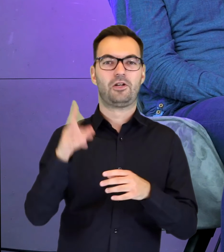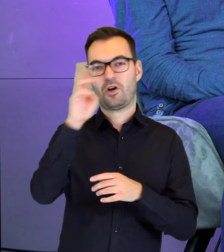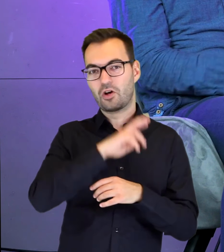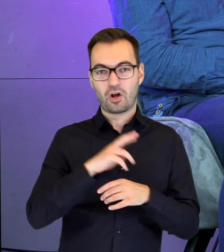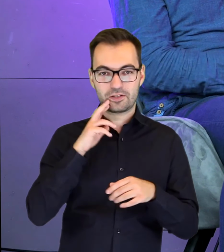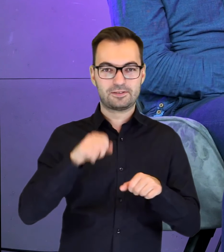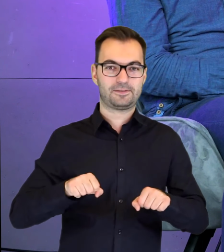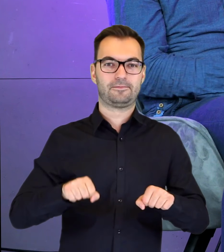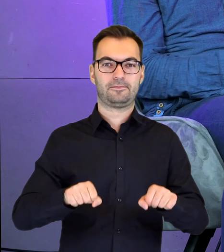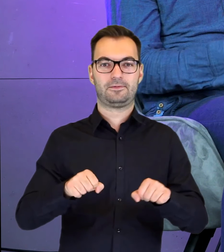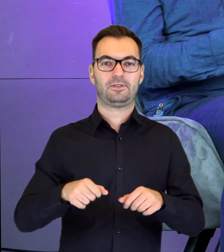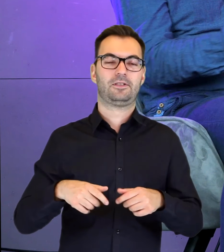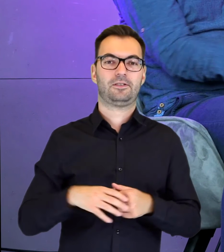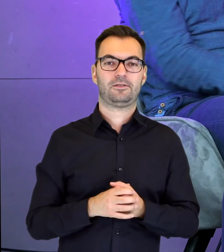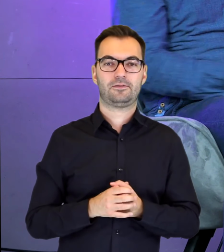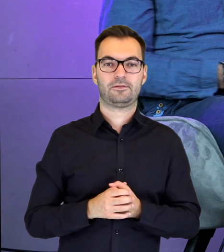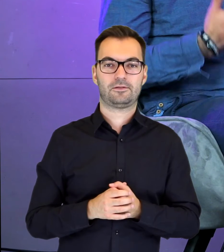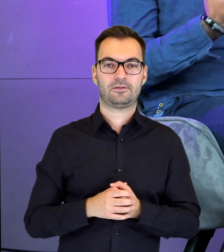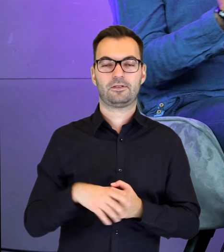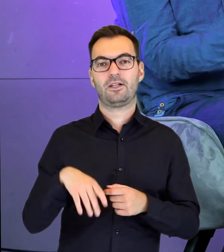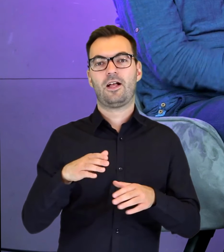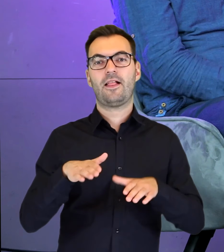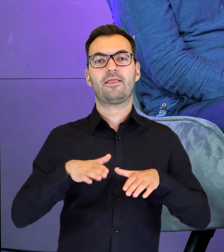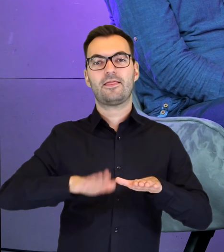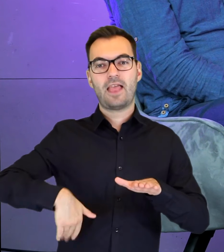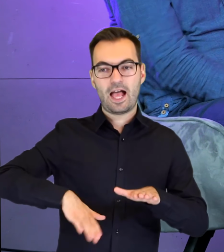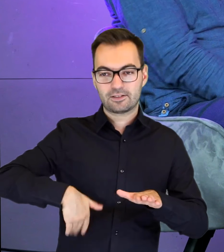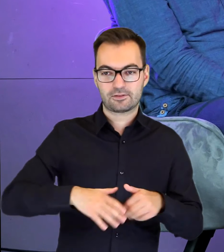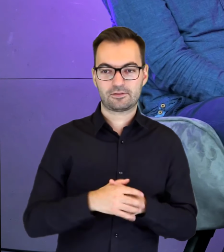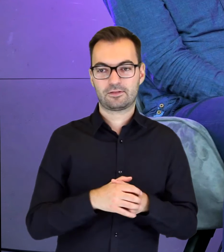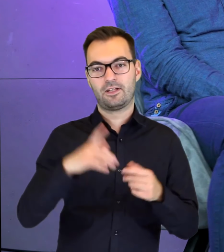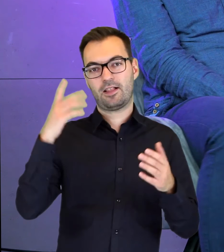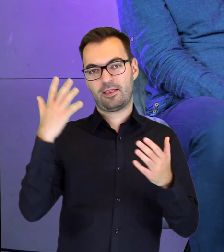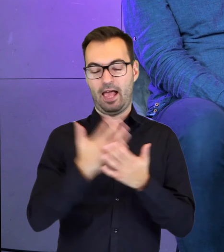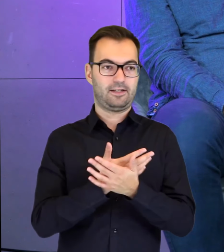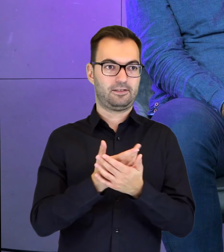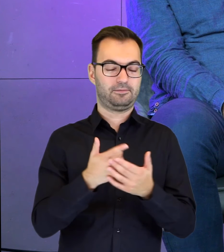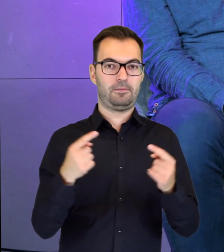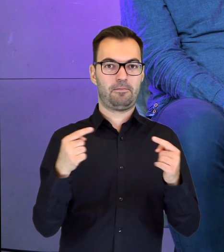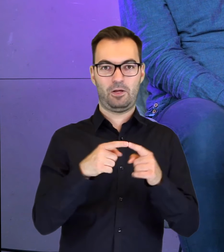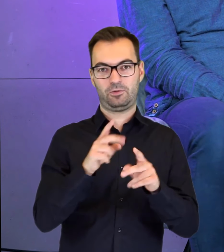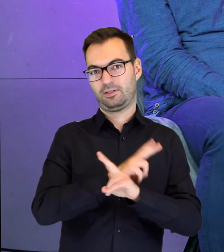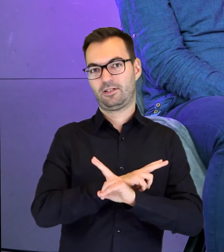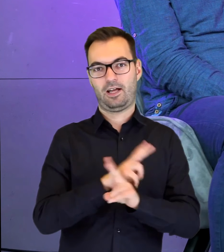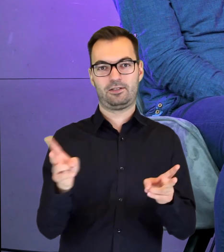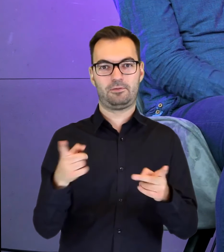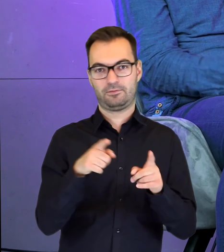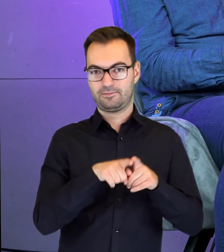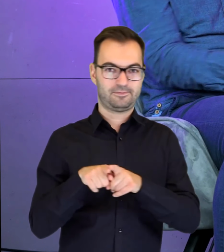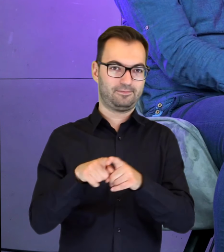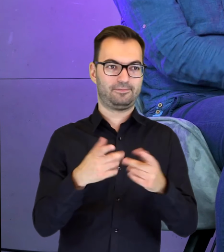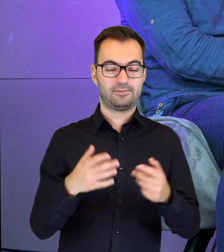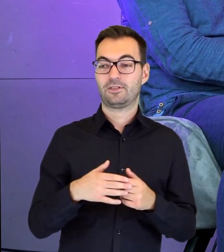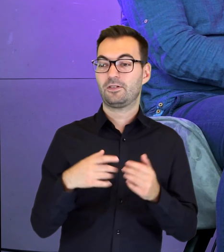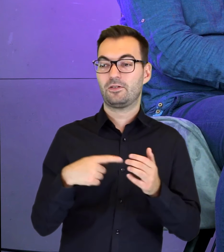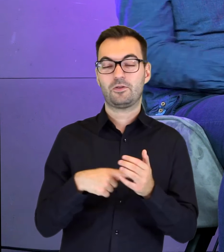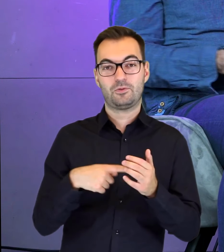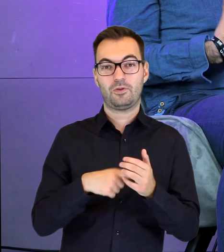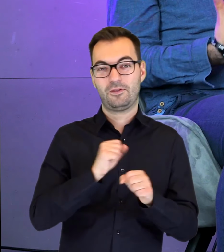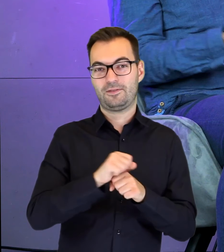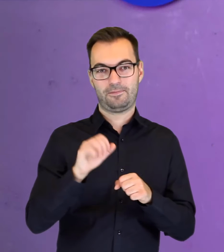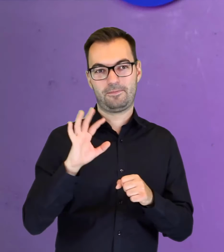wszyscy bo rowerzyści i rolkarze rodzice czyniące wujek deska